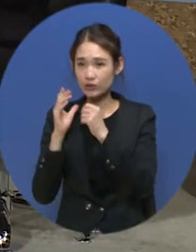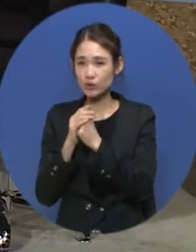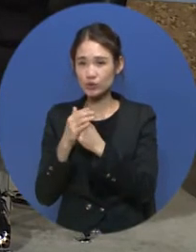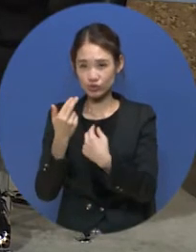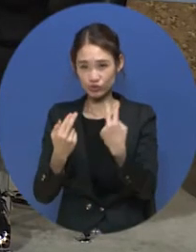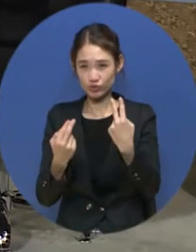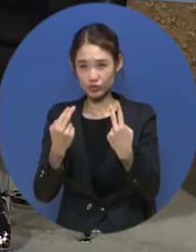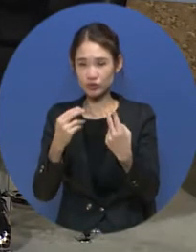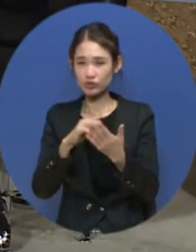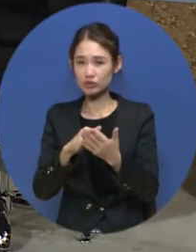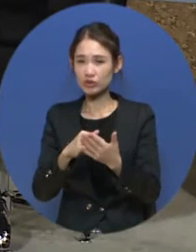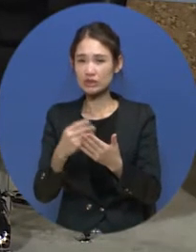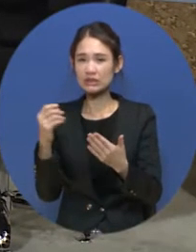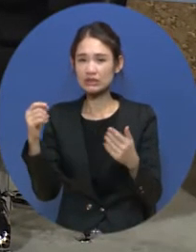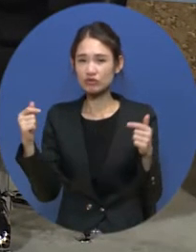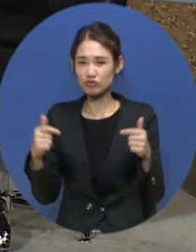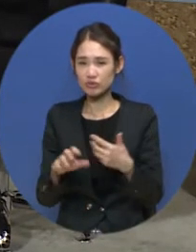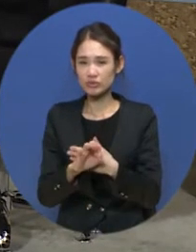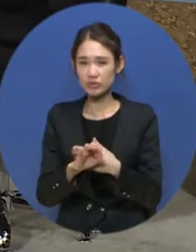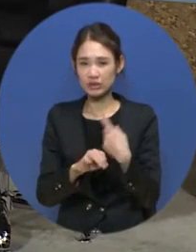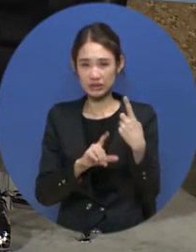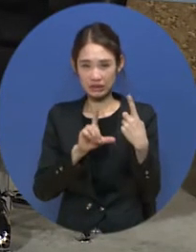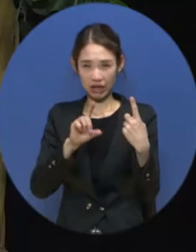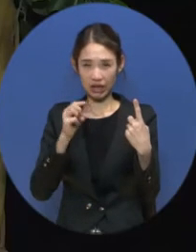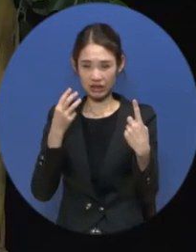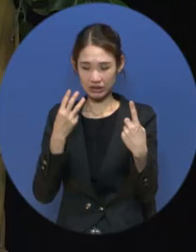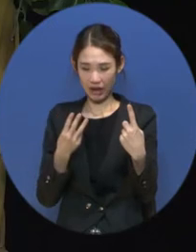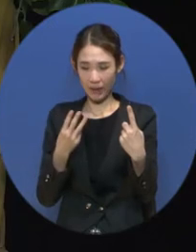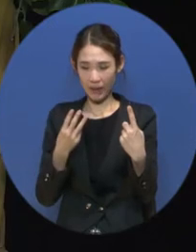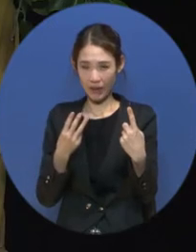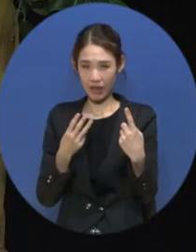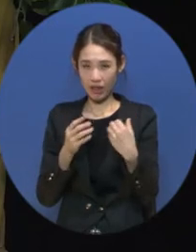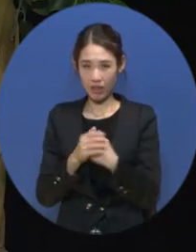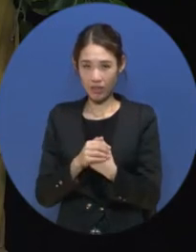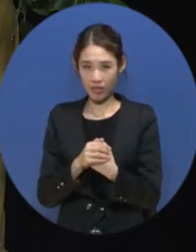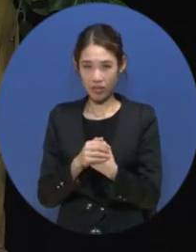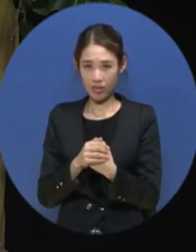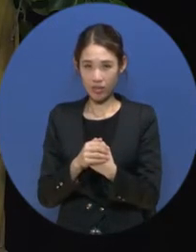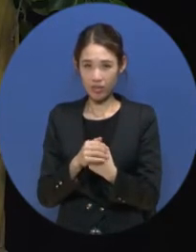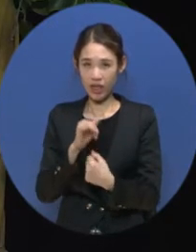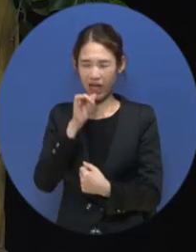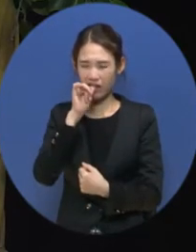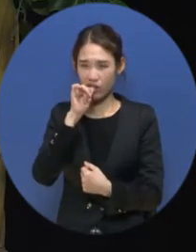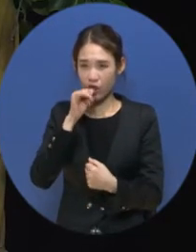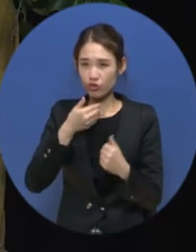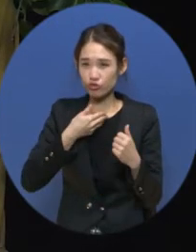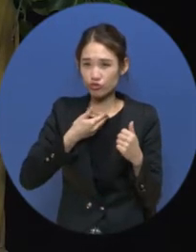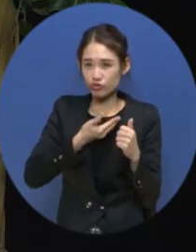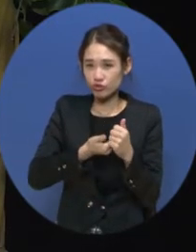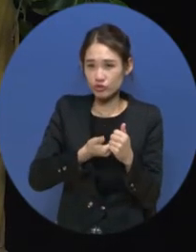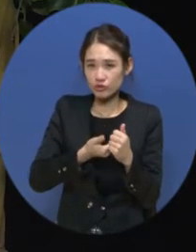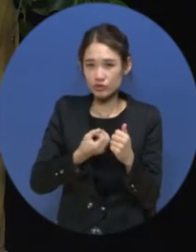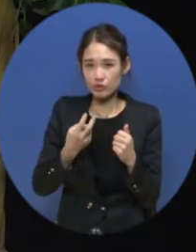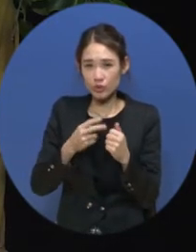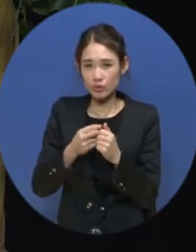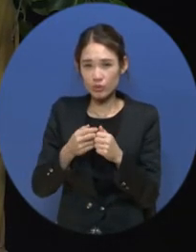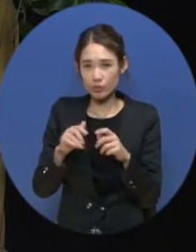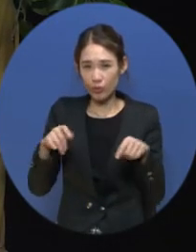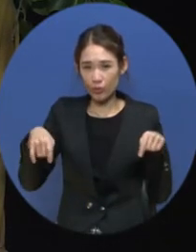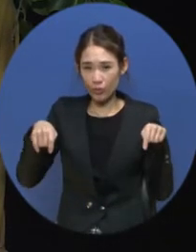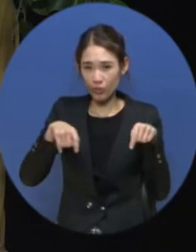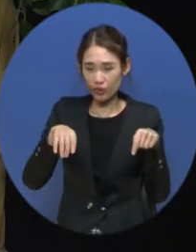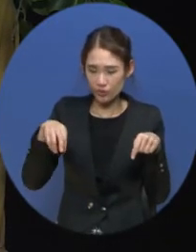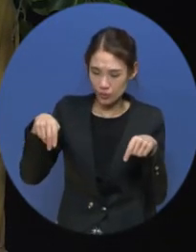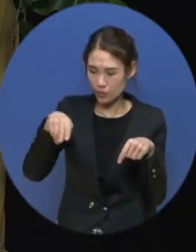1대 3을 볼 것을, 사실은 영세 1대 3을 봐보세요. 우유 먹는 그러니까요. 쉽지 아이들, 그다음에 않죠. 보행기 타고 다니는 아이들,